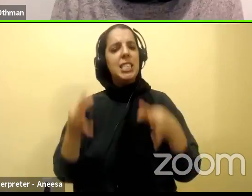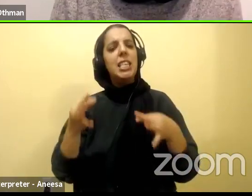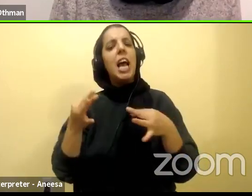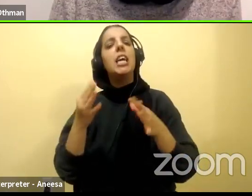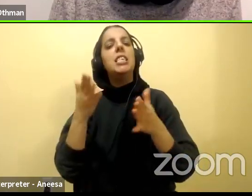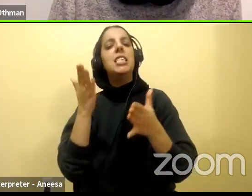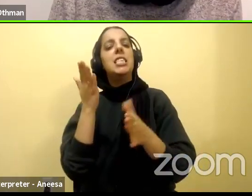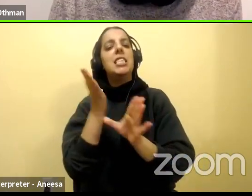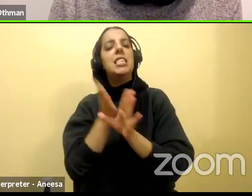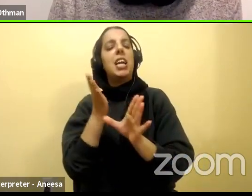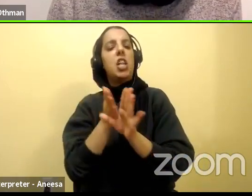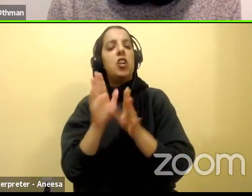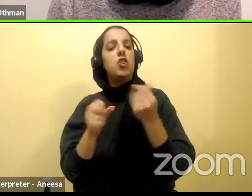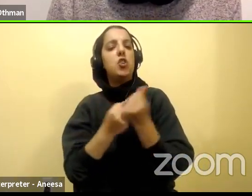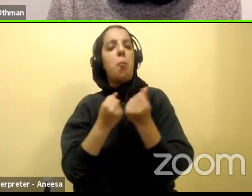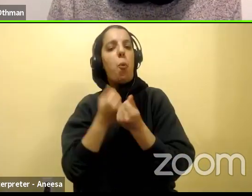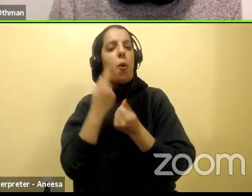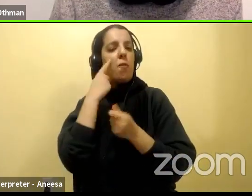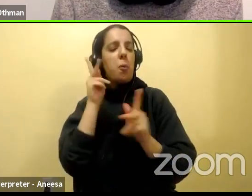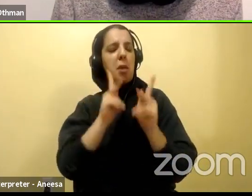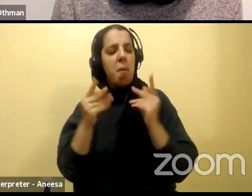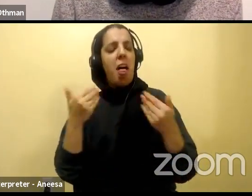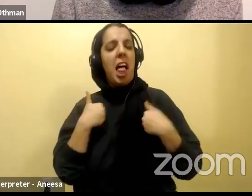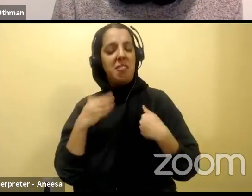that occurred due to the war.